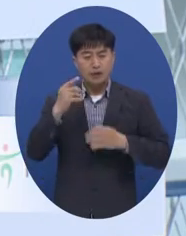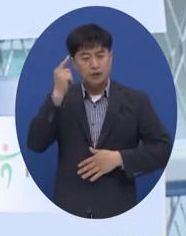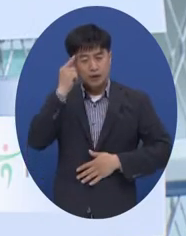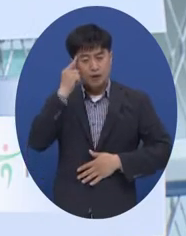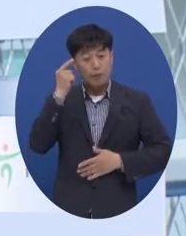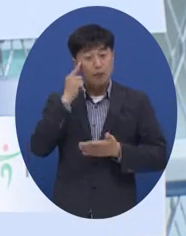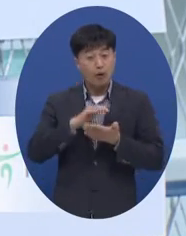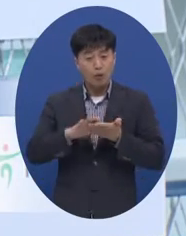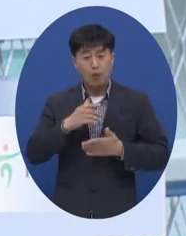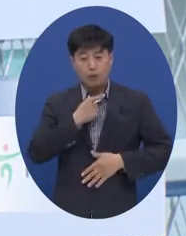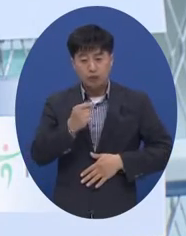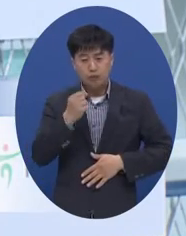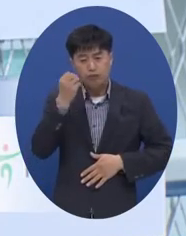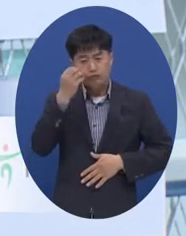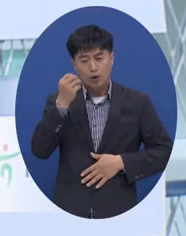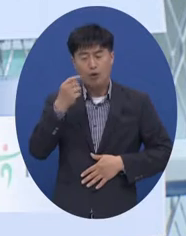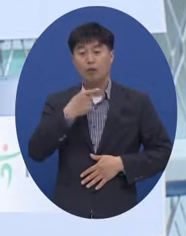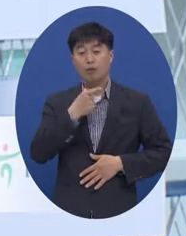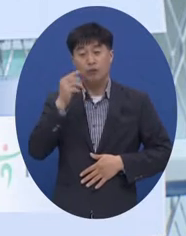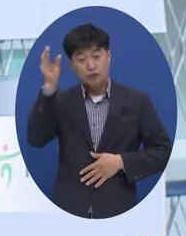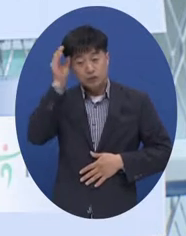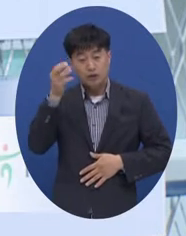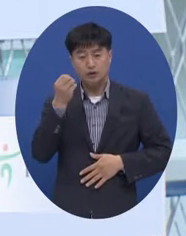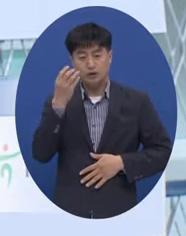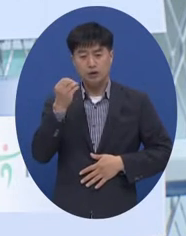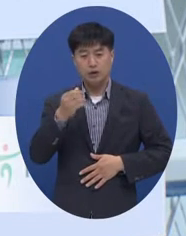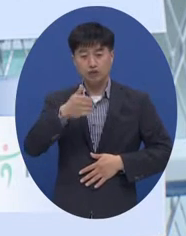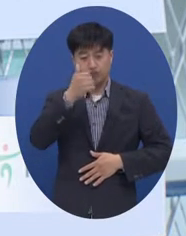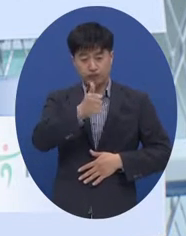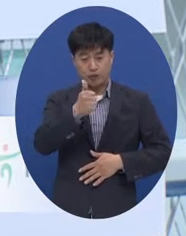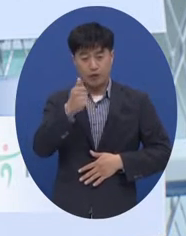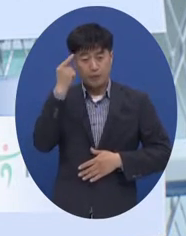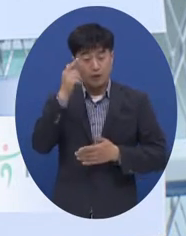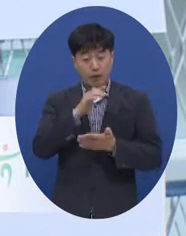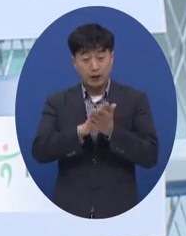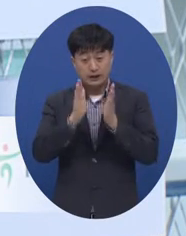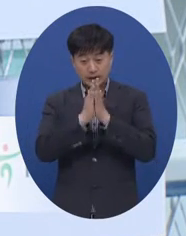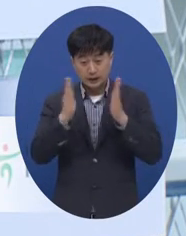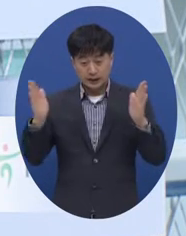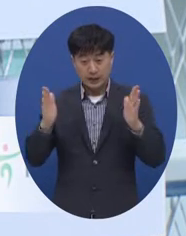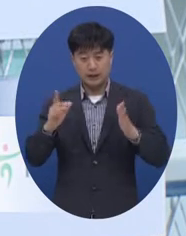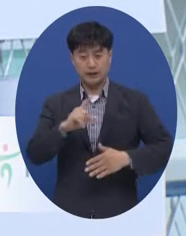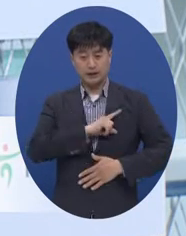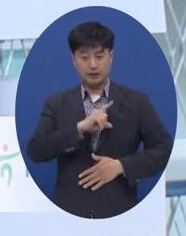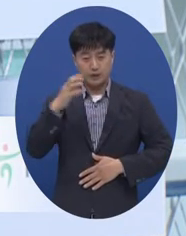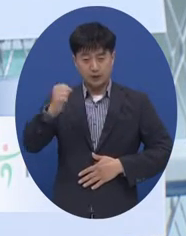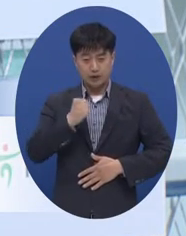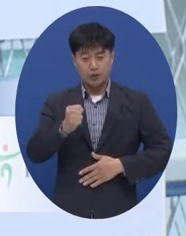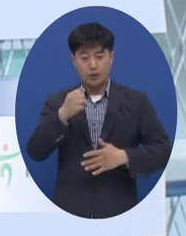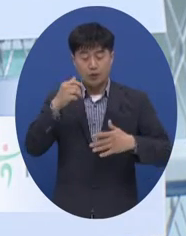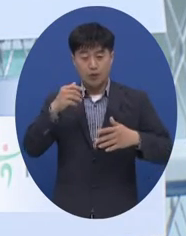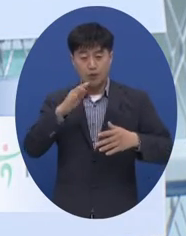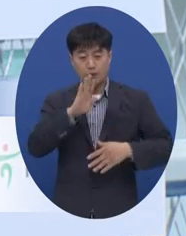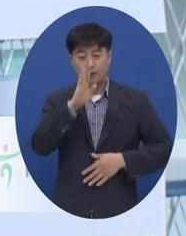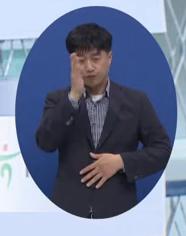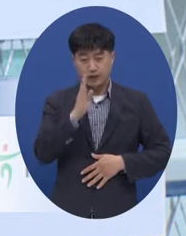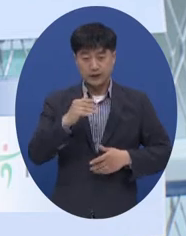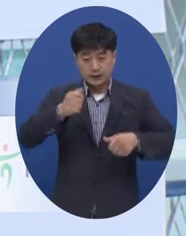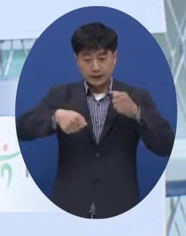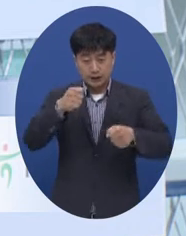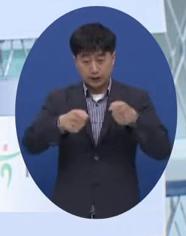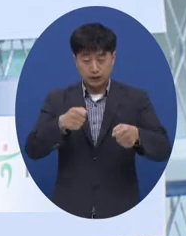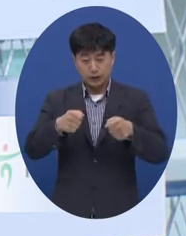생각해도 평화를 원하는 것도 이상하고 바라는 것도 이상하고 주체적으로 평화를 하자. 이제 레츠 피스라는 이름으로 그 브라질